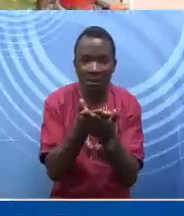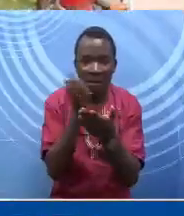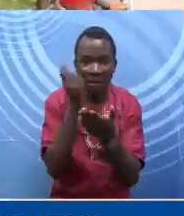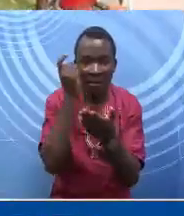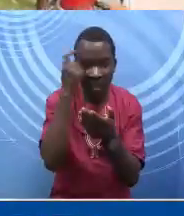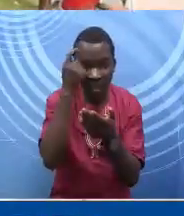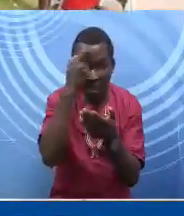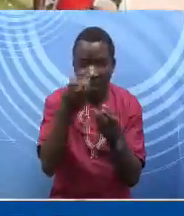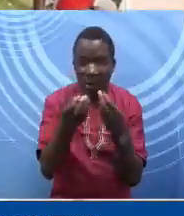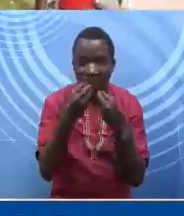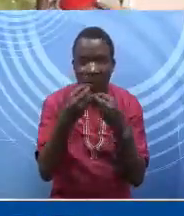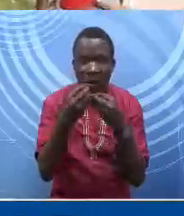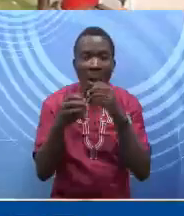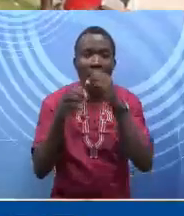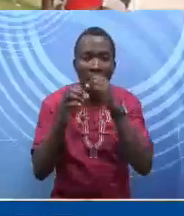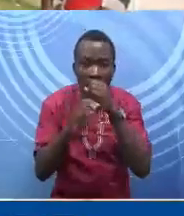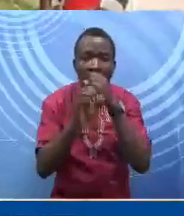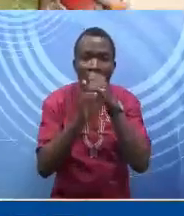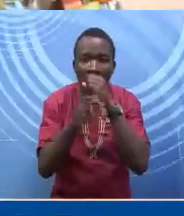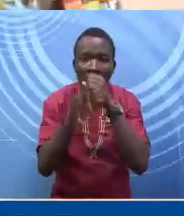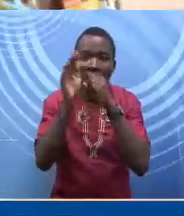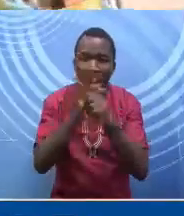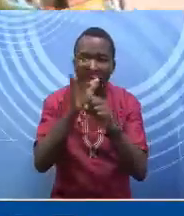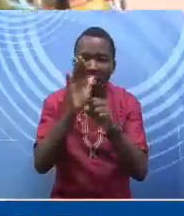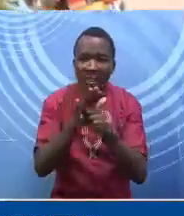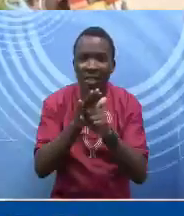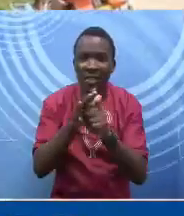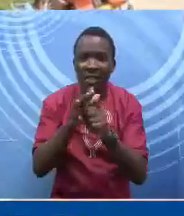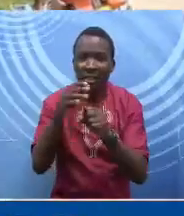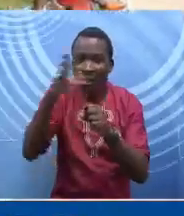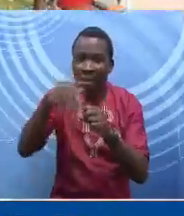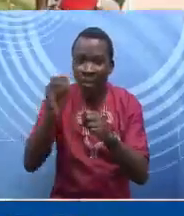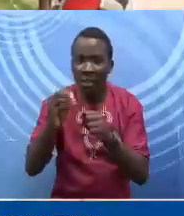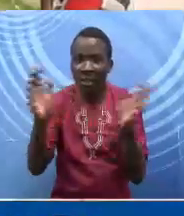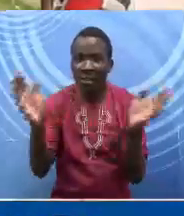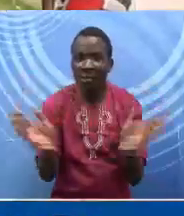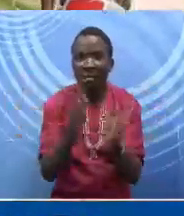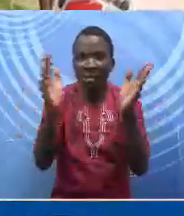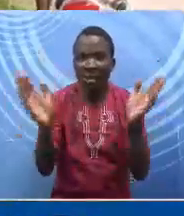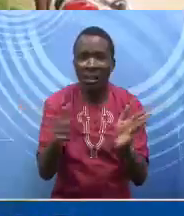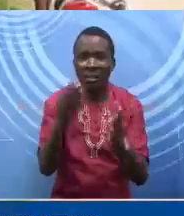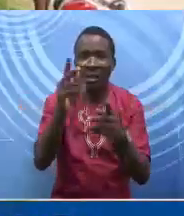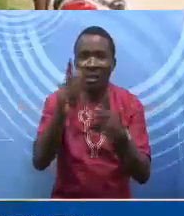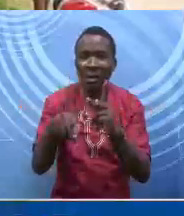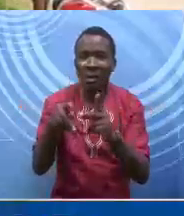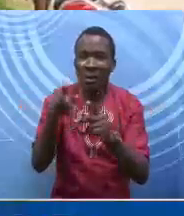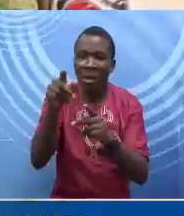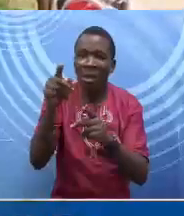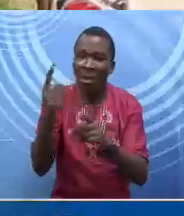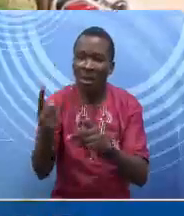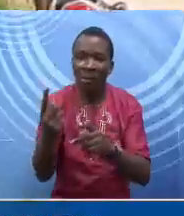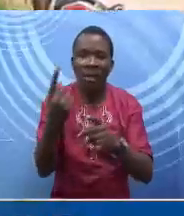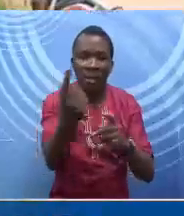baduha amamegafoni menshi tukajya tugenda tukangurira abantu, imwe ku nguni imwe indi ku yindi,